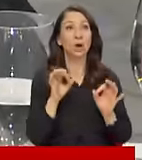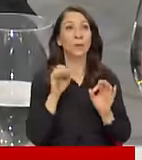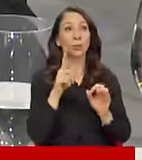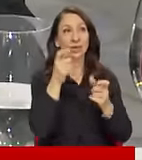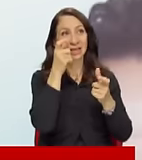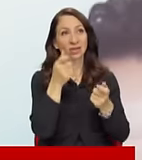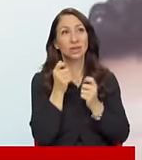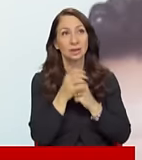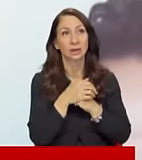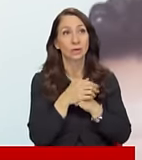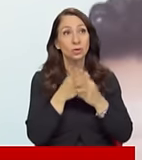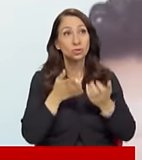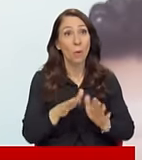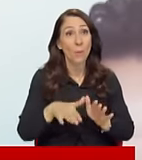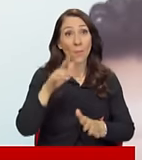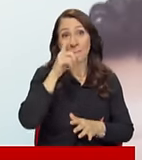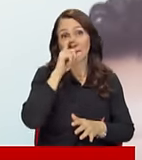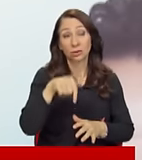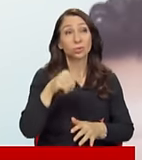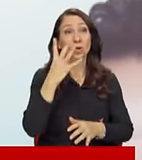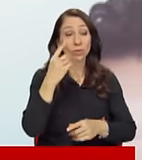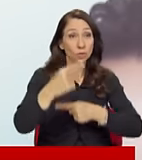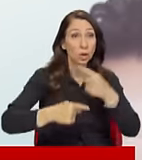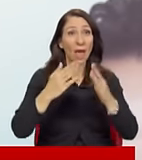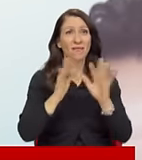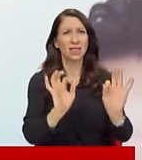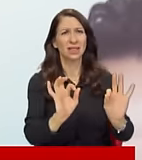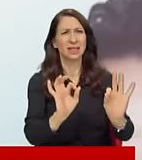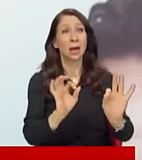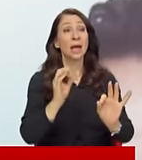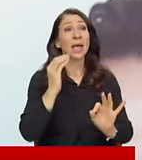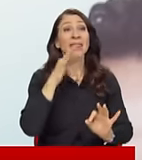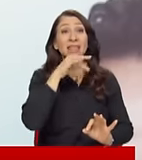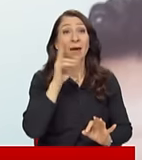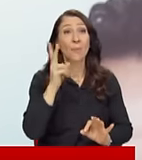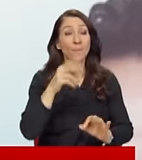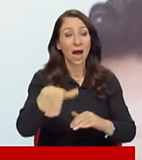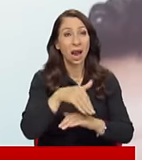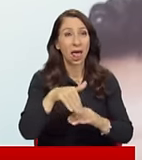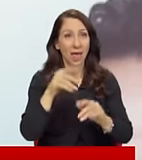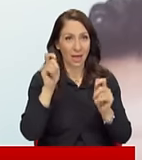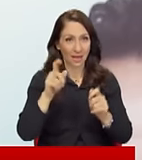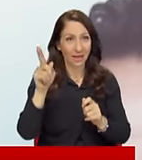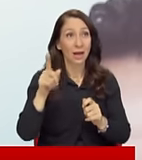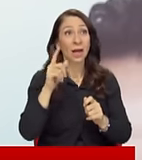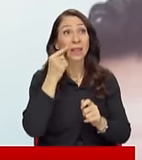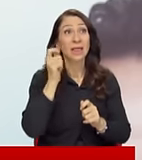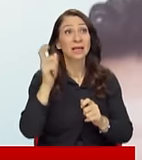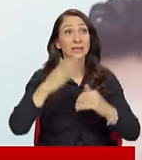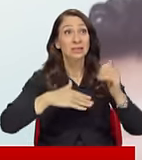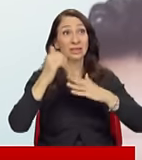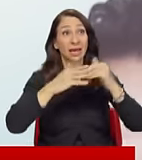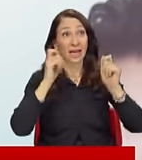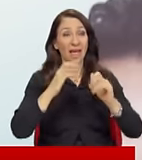sözlerle dikkat çekti. Doğma günü buralı. 4 kuşaktır aynı evde yaşıyoruz. Bizzat büyük babamın kurduğu mahallede, bizzat büyük babamın inşa